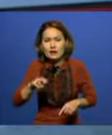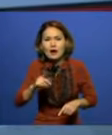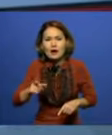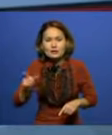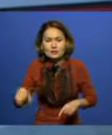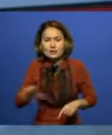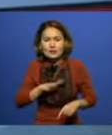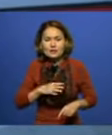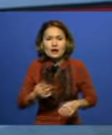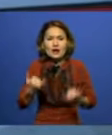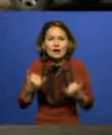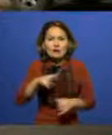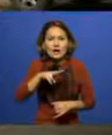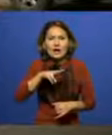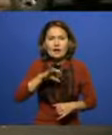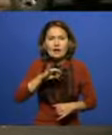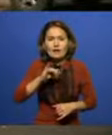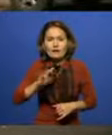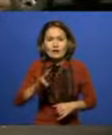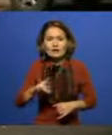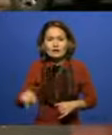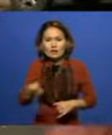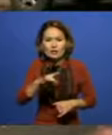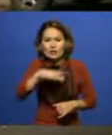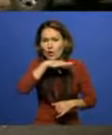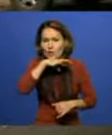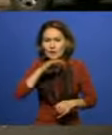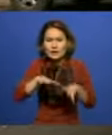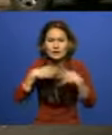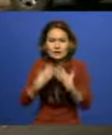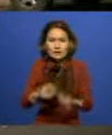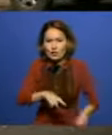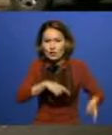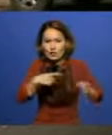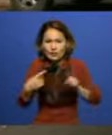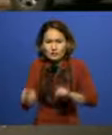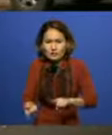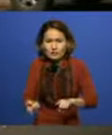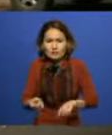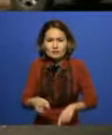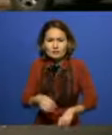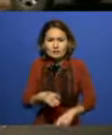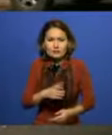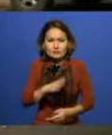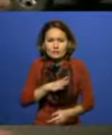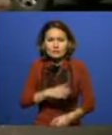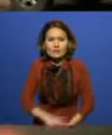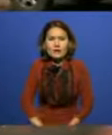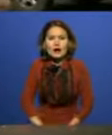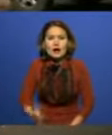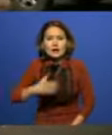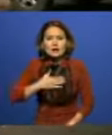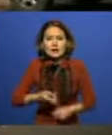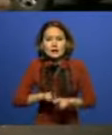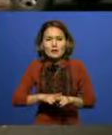бойынша әлемде жетекші орында. Мен мұнда босқын ретінде келдім, және осыны айғақтайтын құжаттарым бар. Енді маған ұлымның